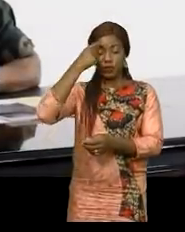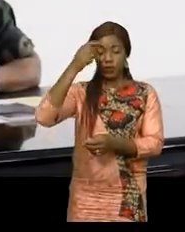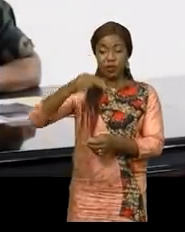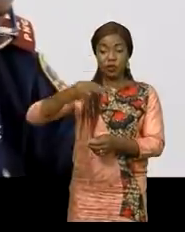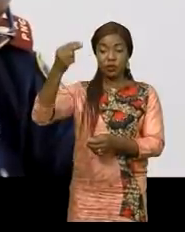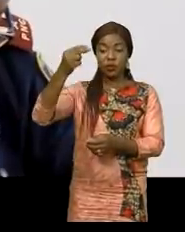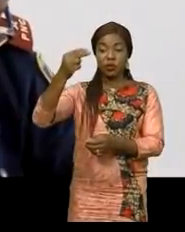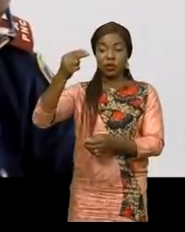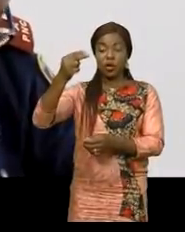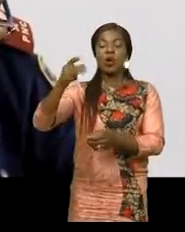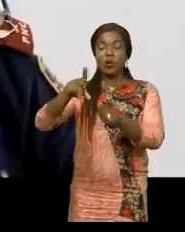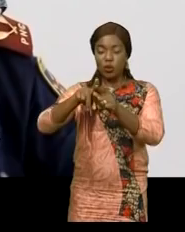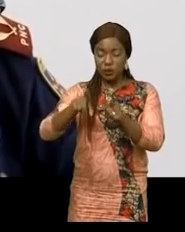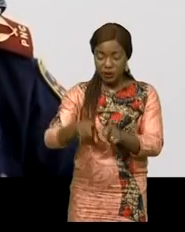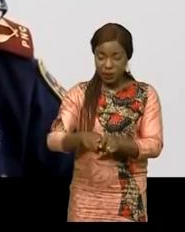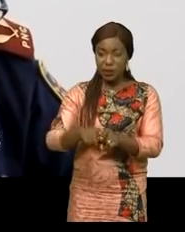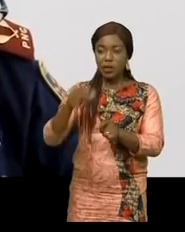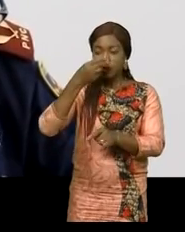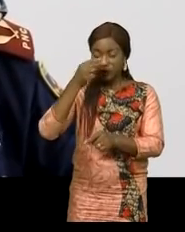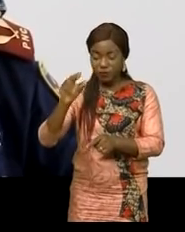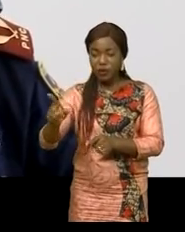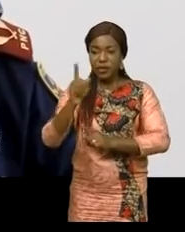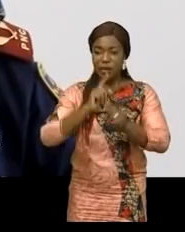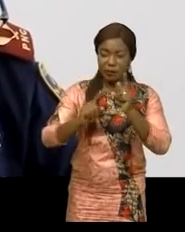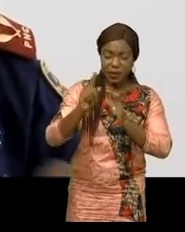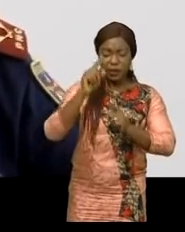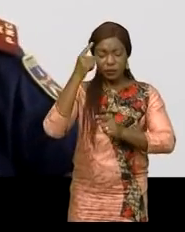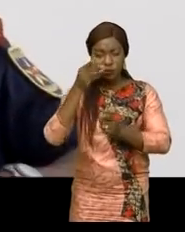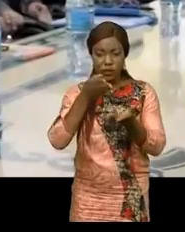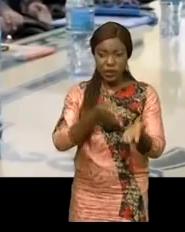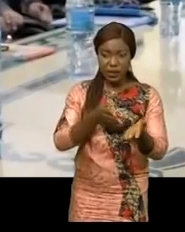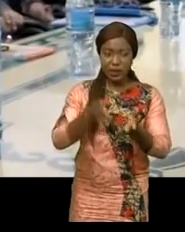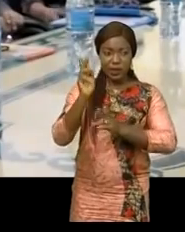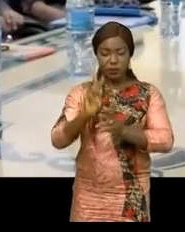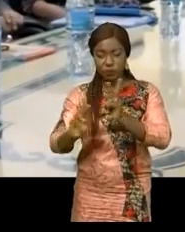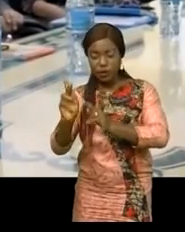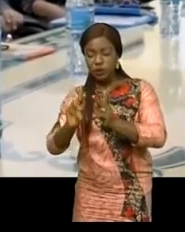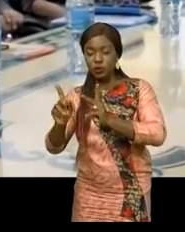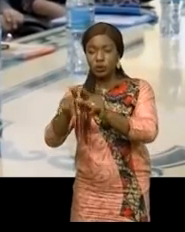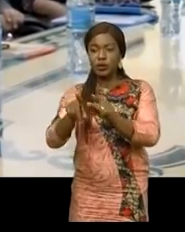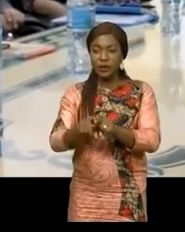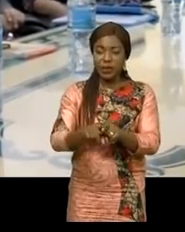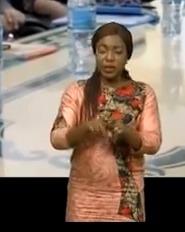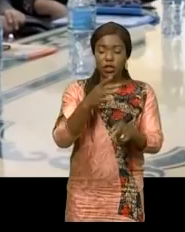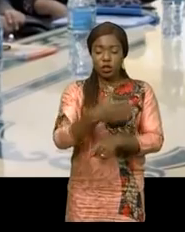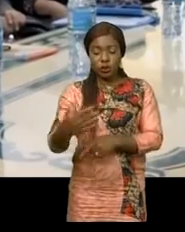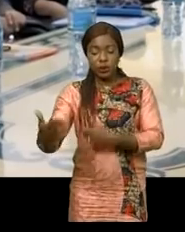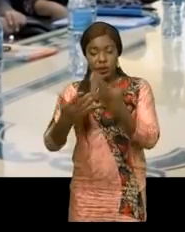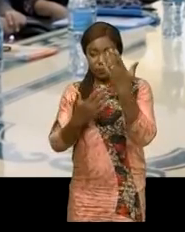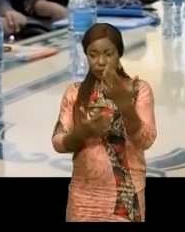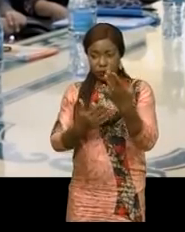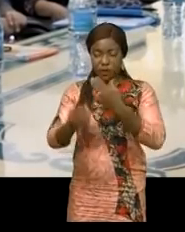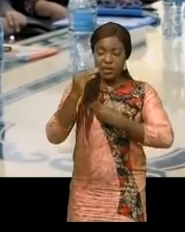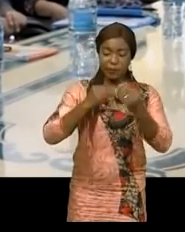autorité provinciale et son adjoint subvenir aux besoins élémentaires des populations en souffrance des marines nécessité d'où un